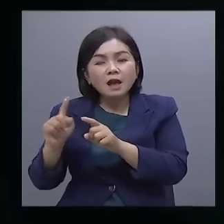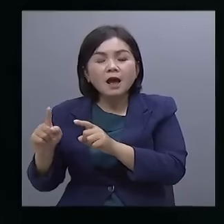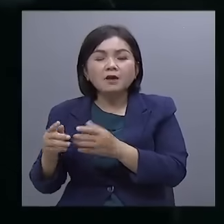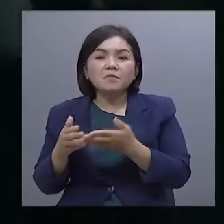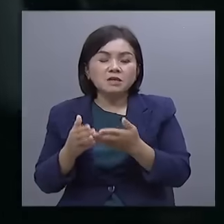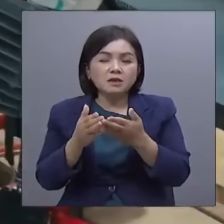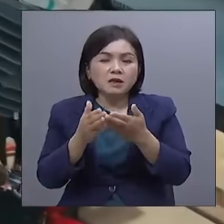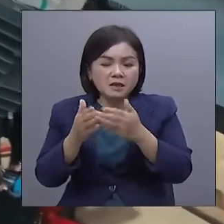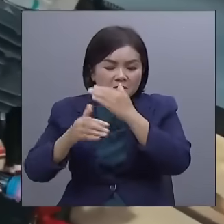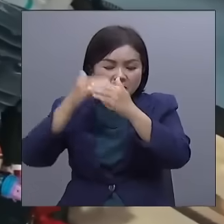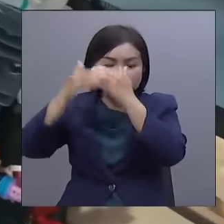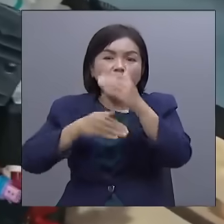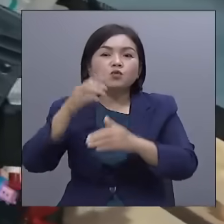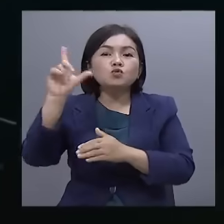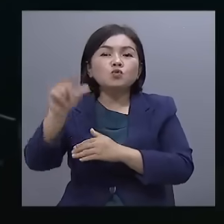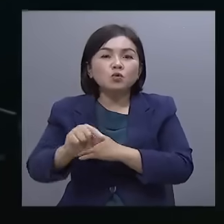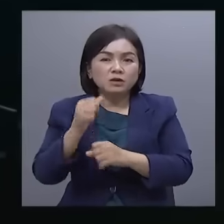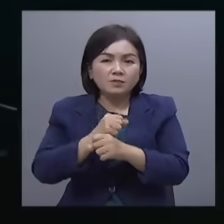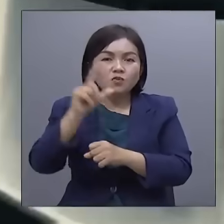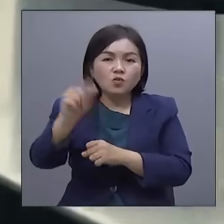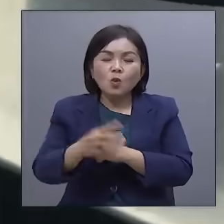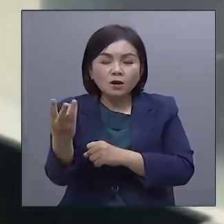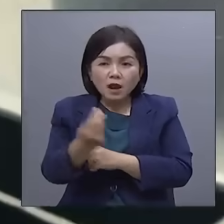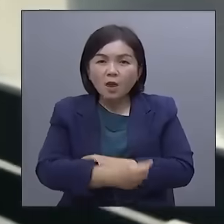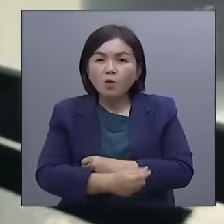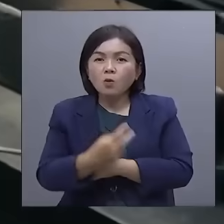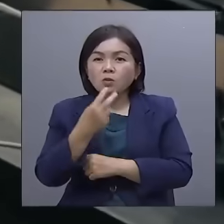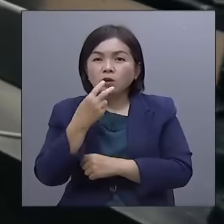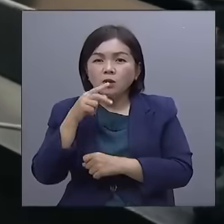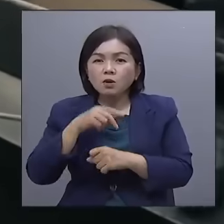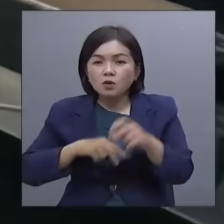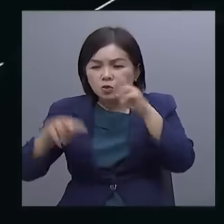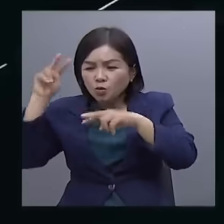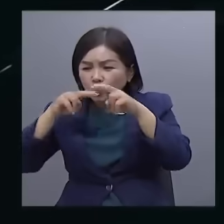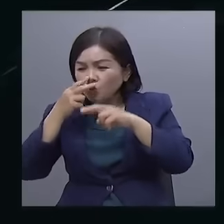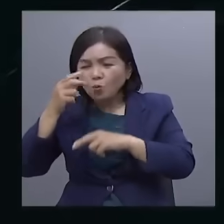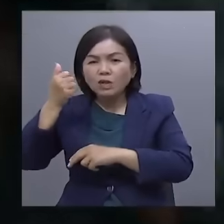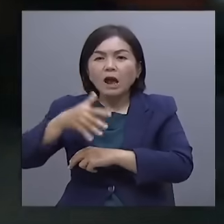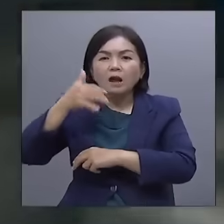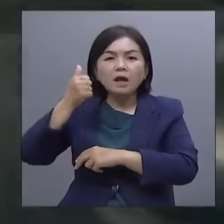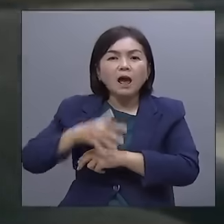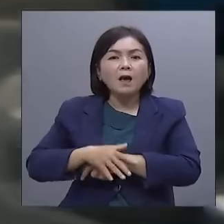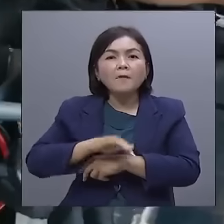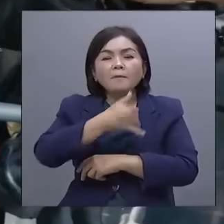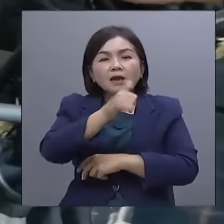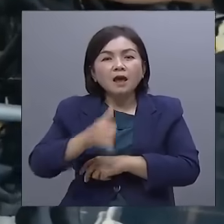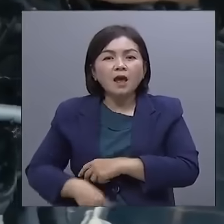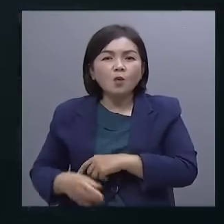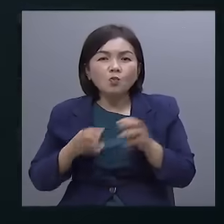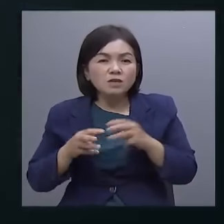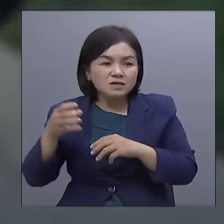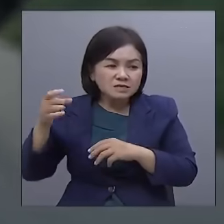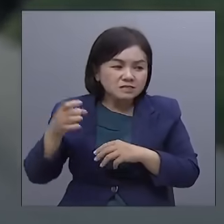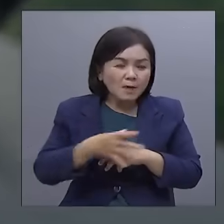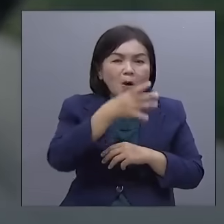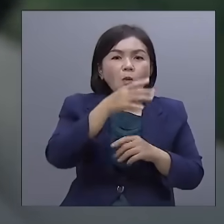มีราคาถูกค่ะเร็วค่ะแล้วก็มองเห็นได้ยากรวมทั้งอาจจะสามารถจมเรือรบได้ด้วยนะคะถ้าคุณ